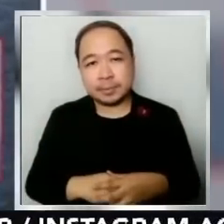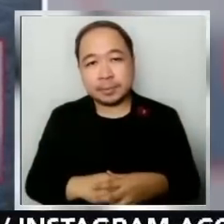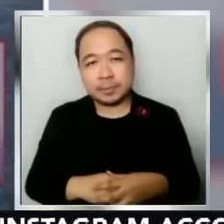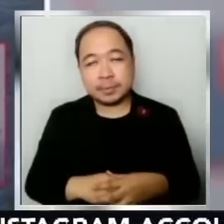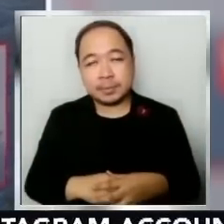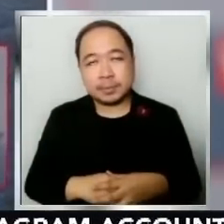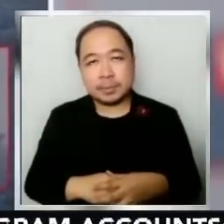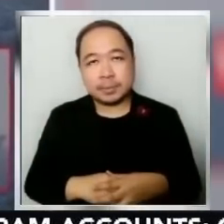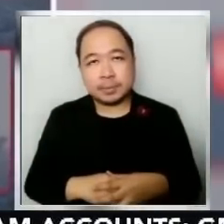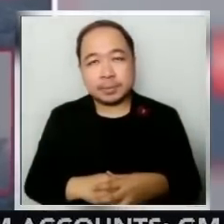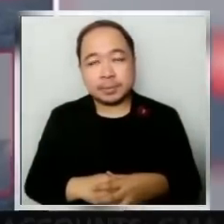24 Oras